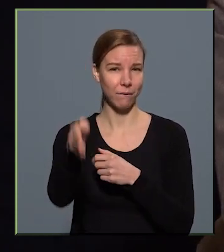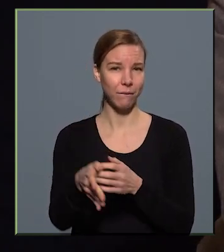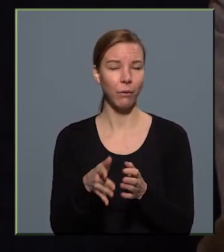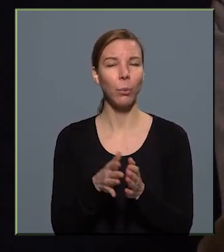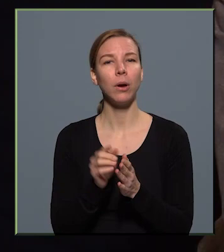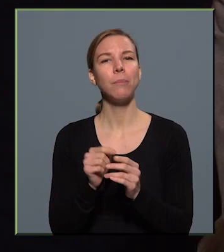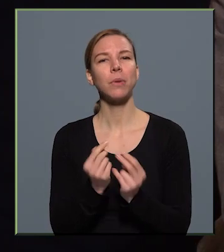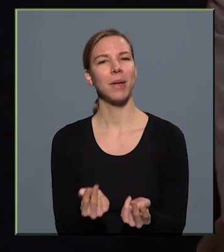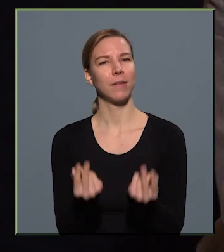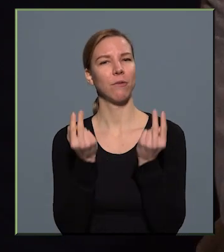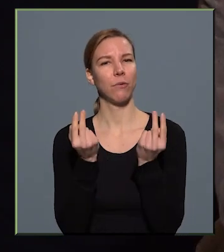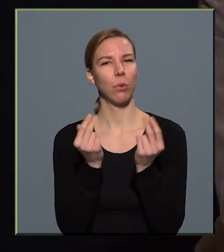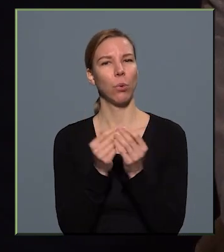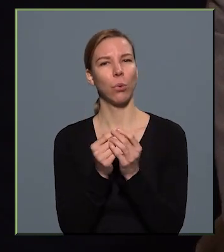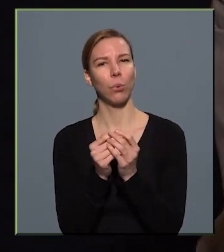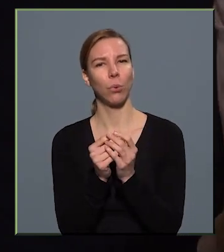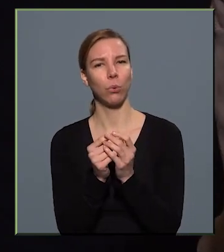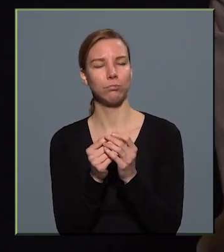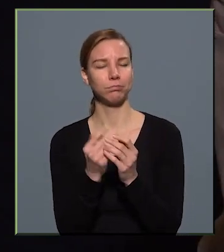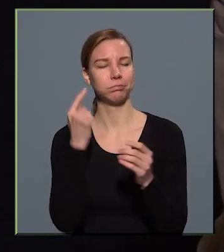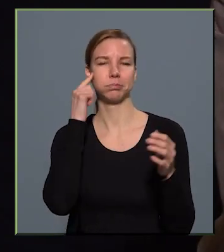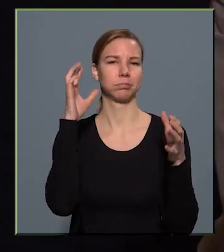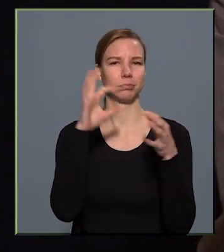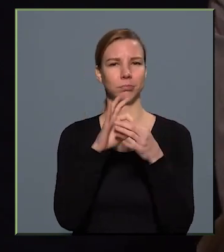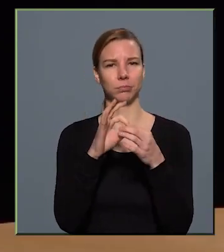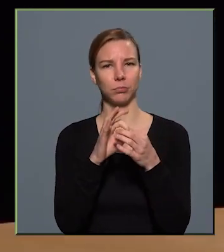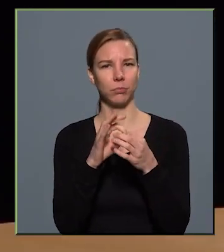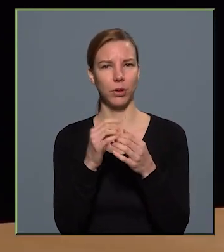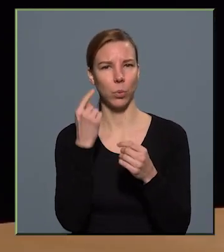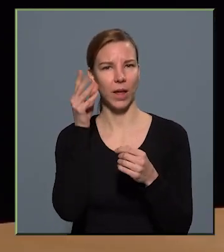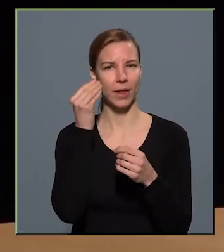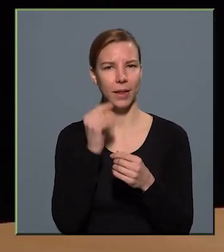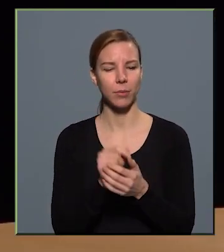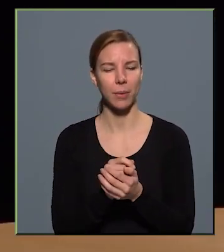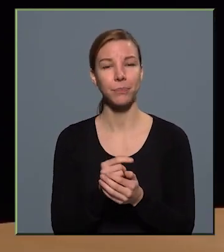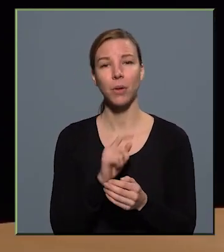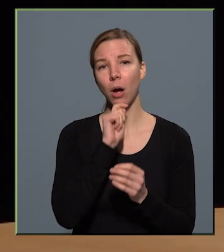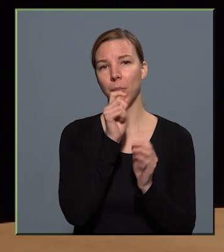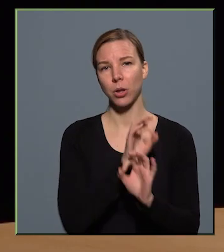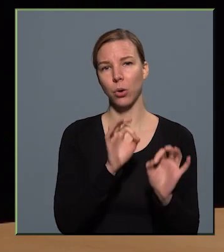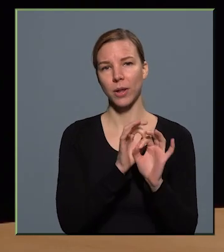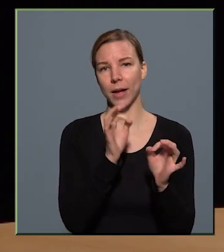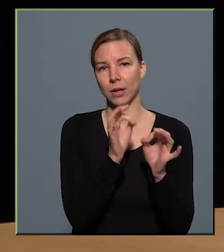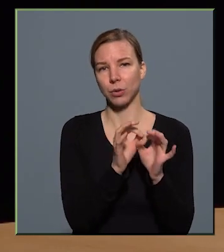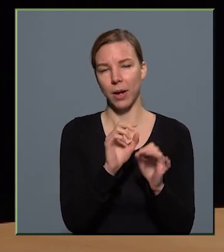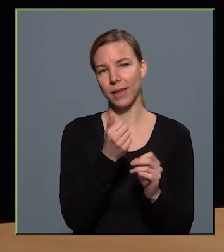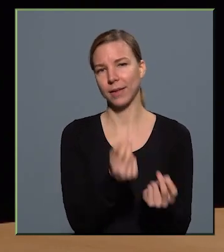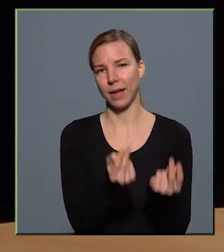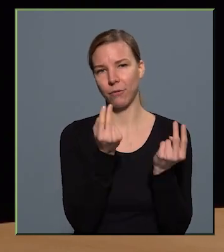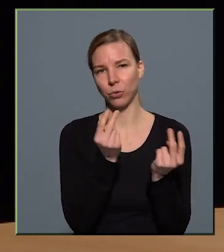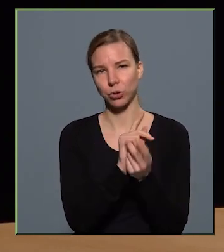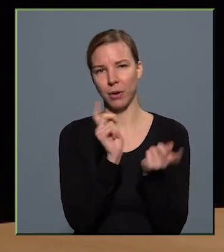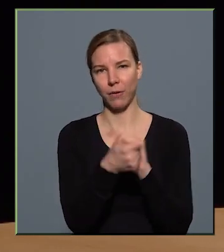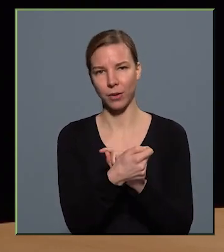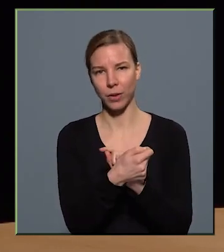a főbb dolgok, amik így beugranak az emlékezetedbe? Hát ugye Magyarország esetében a legfontosabb, az egyik legfontosabb